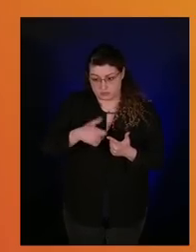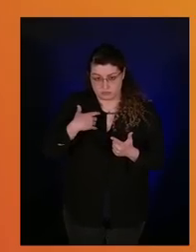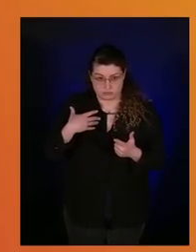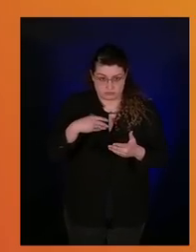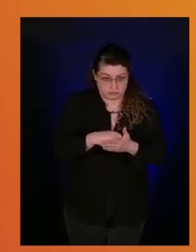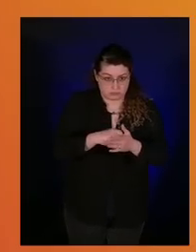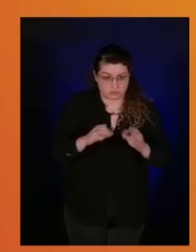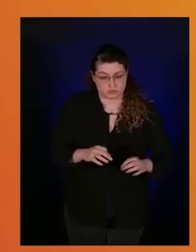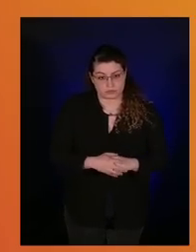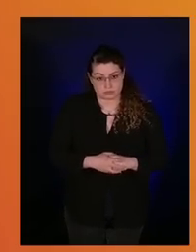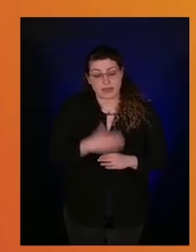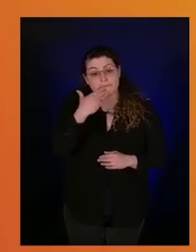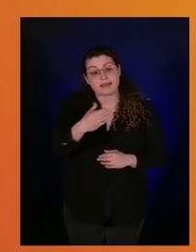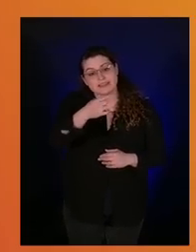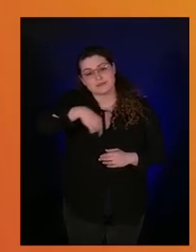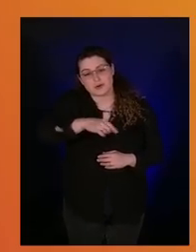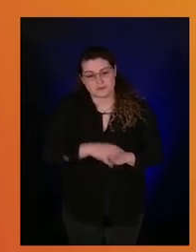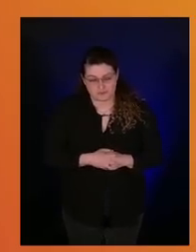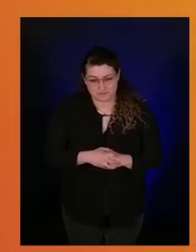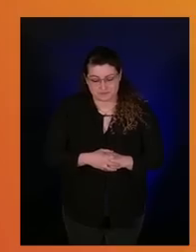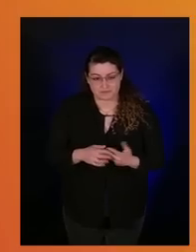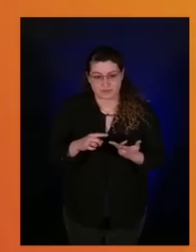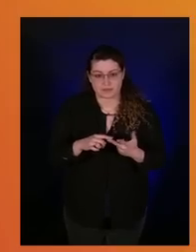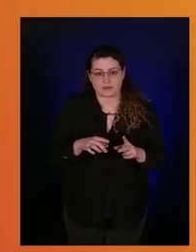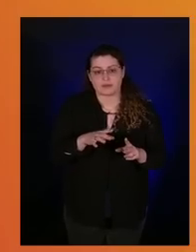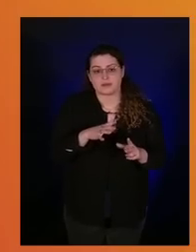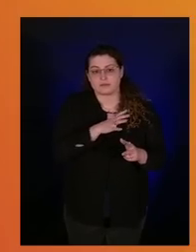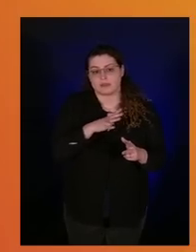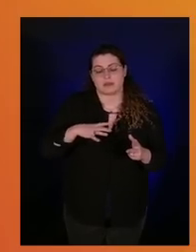Denis Gravouille, merci pour eux, Alexandra Ménard,